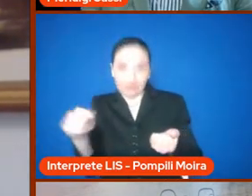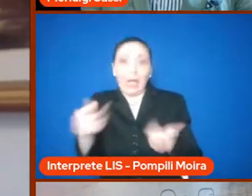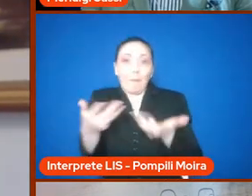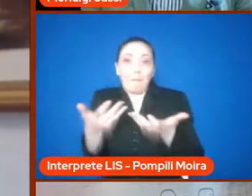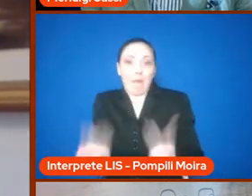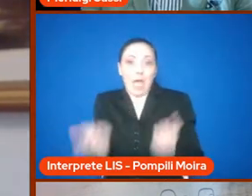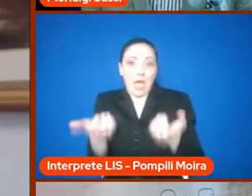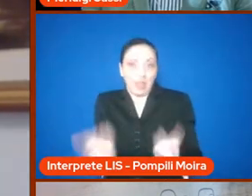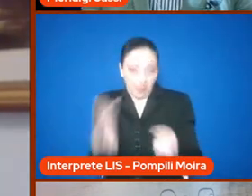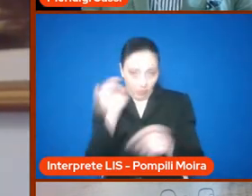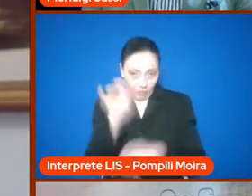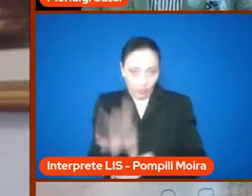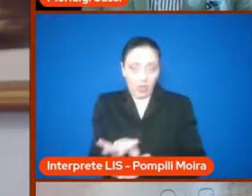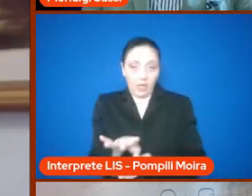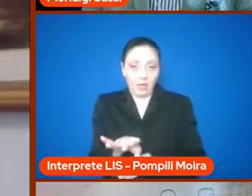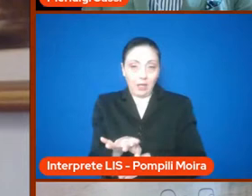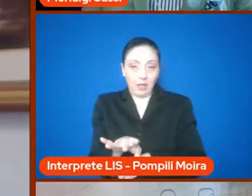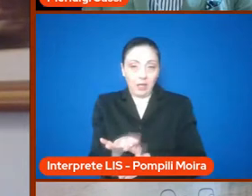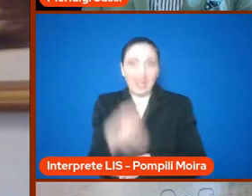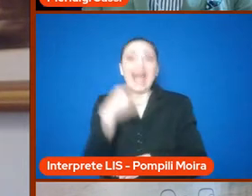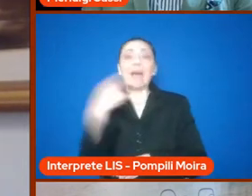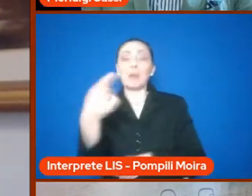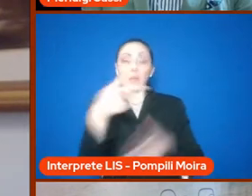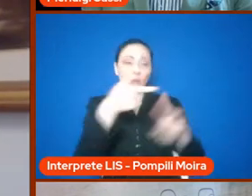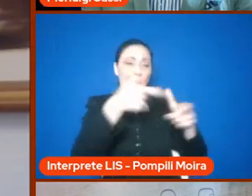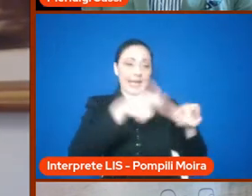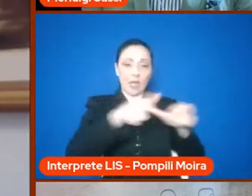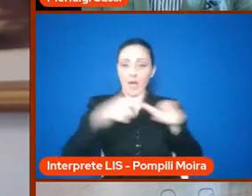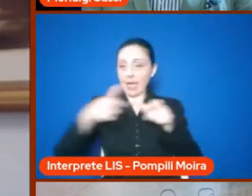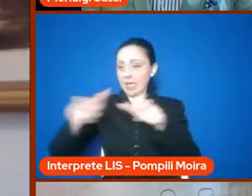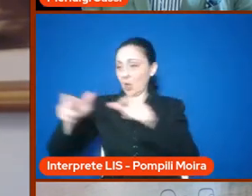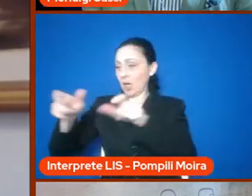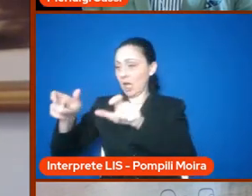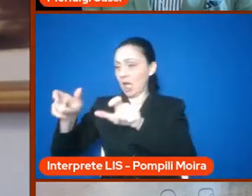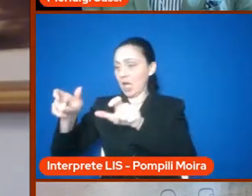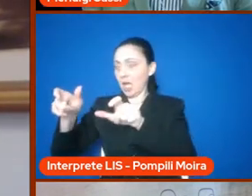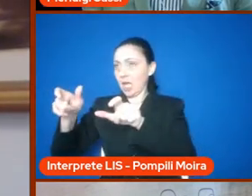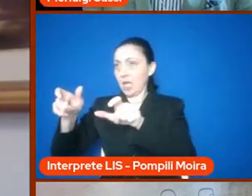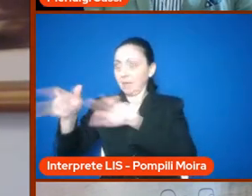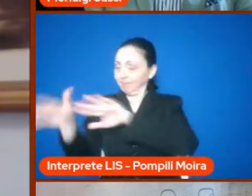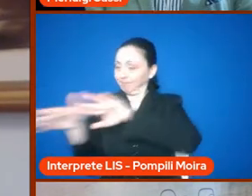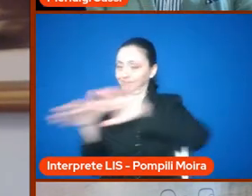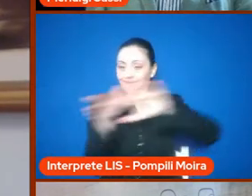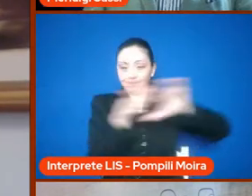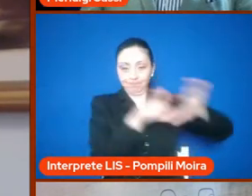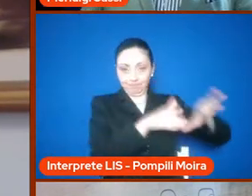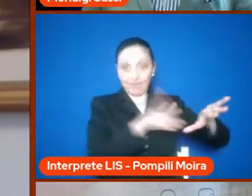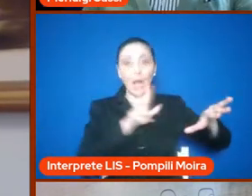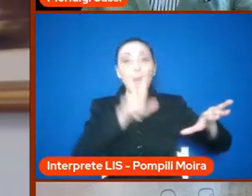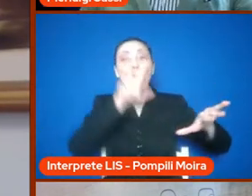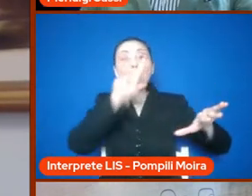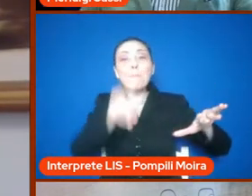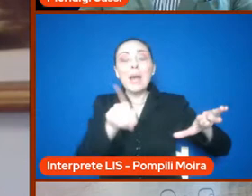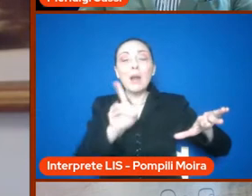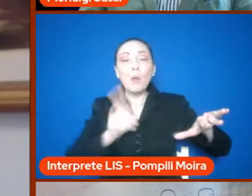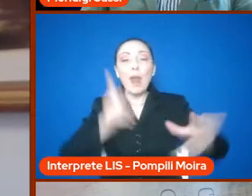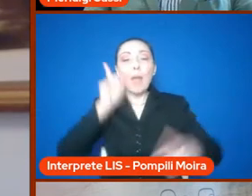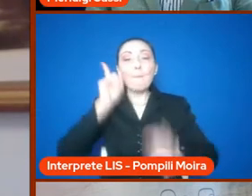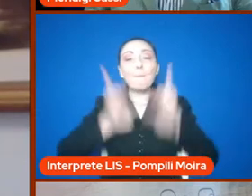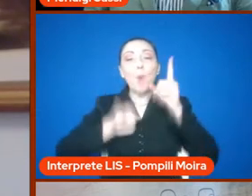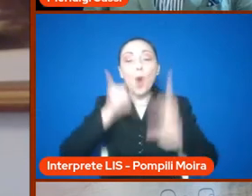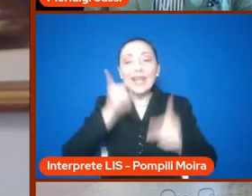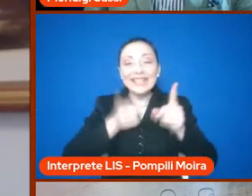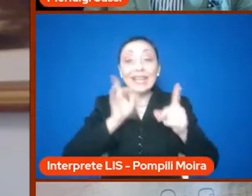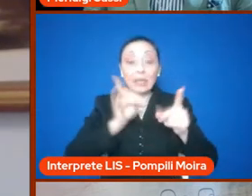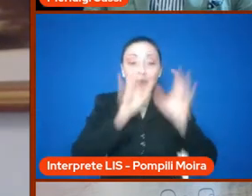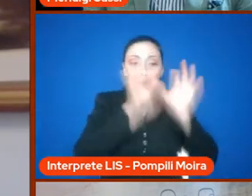abbiamo detto, dimentichiamo queste categorie e parliamo di politiche che preparano, che